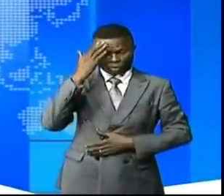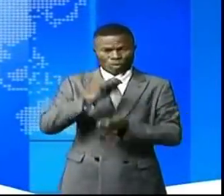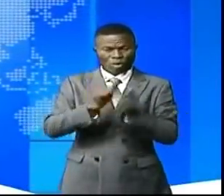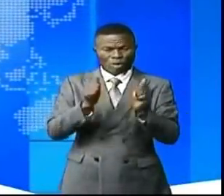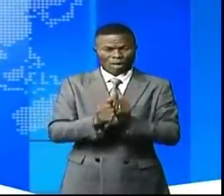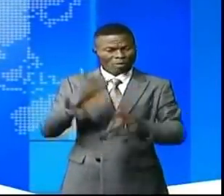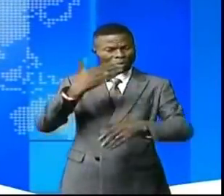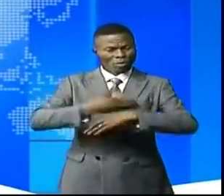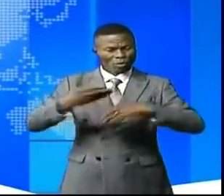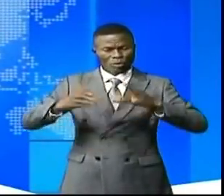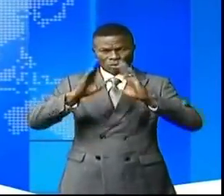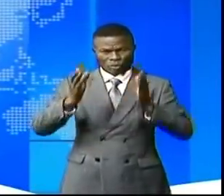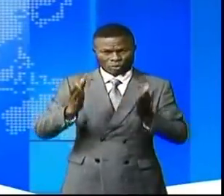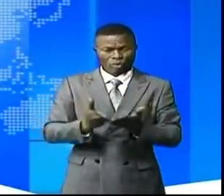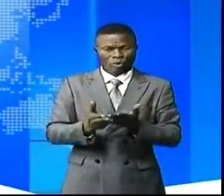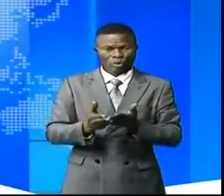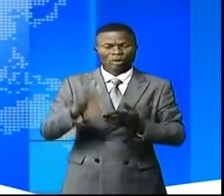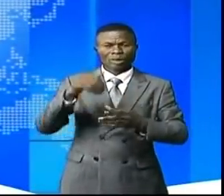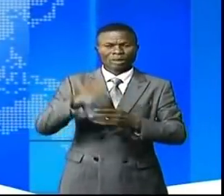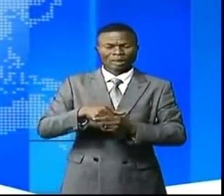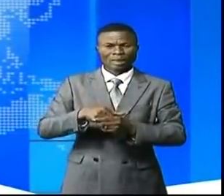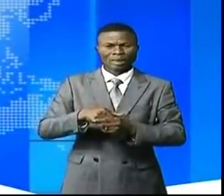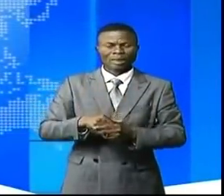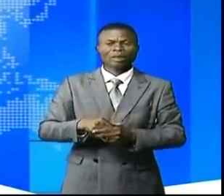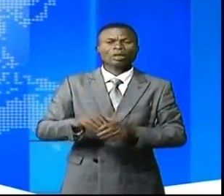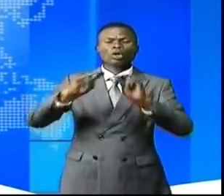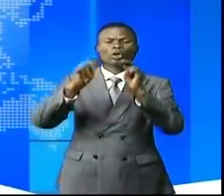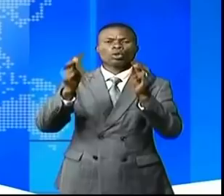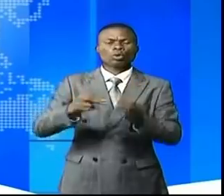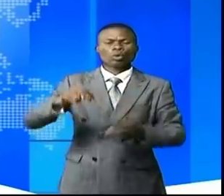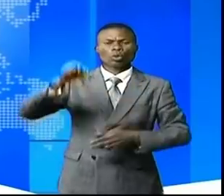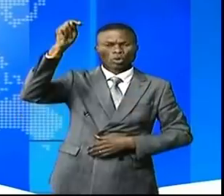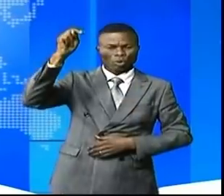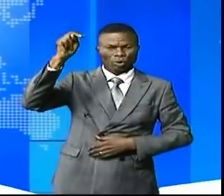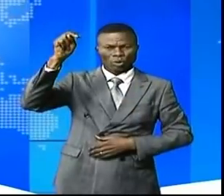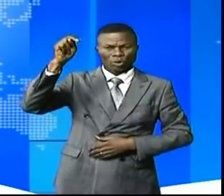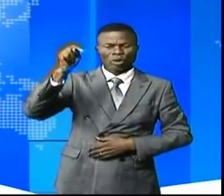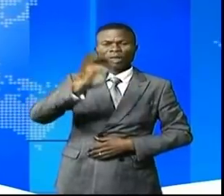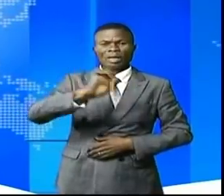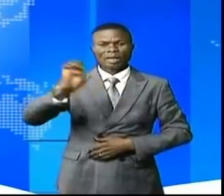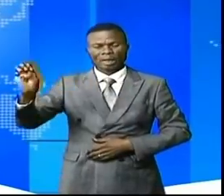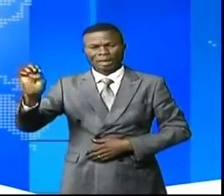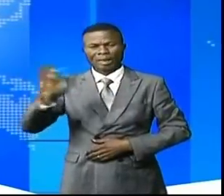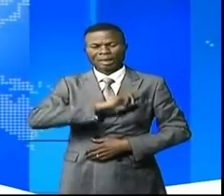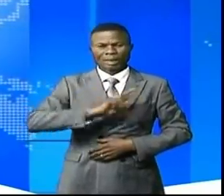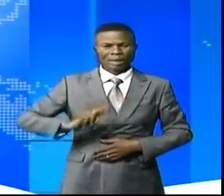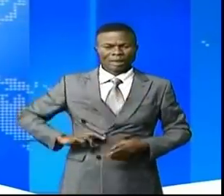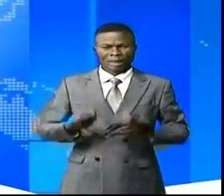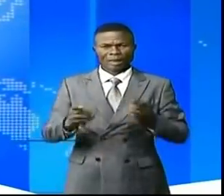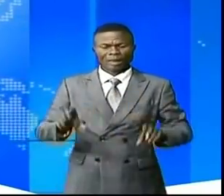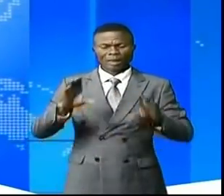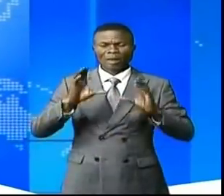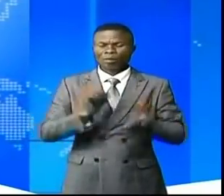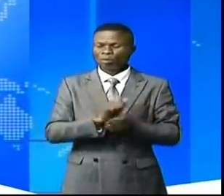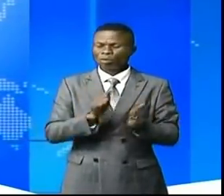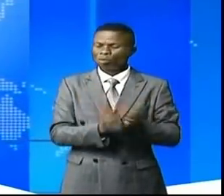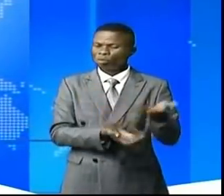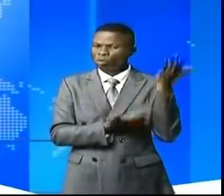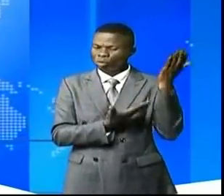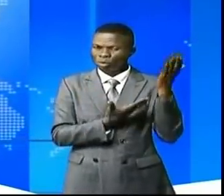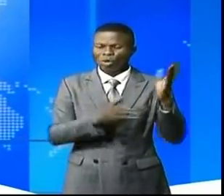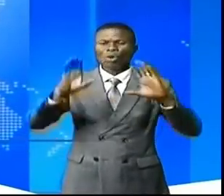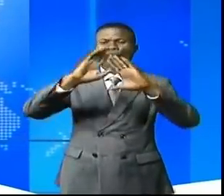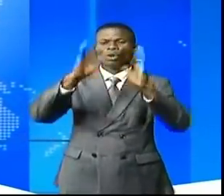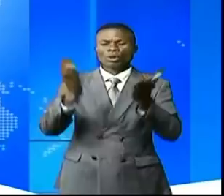les infrastructures faisant partie intégrante du corridor nord de la RDC pour un apport favorable à la